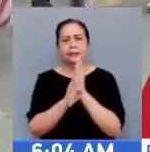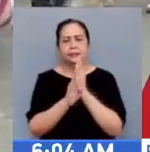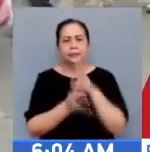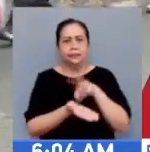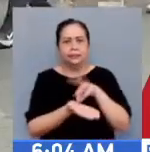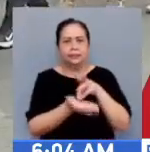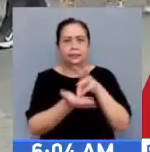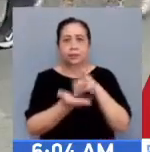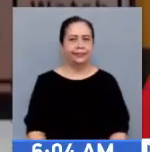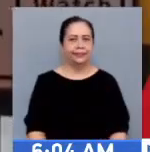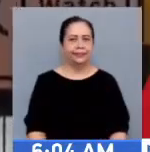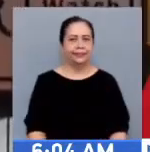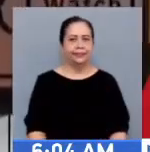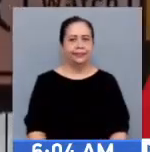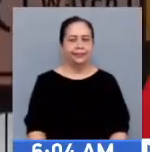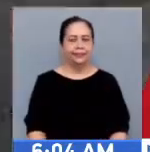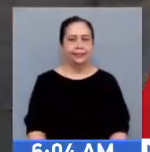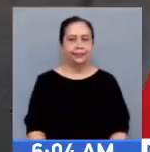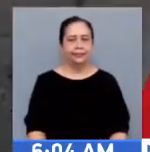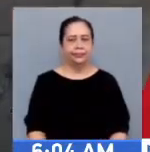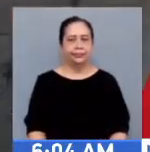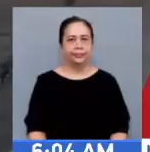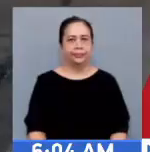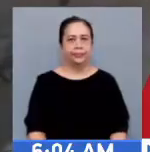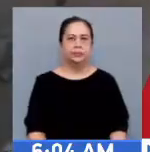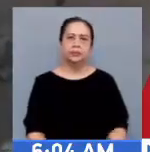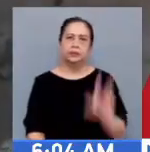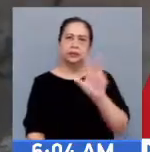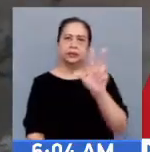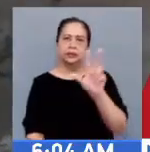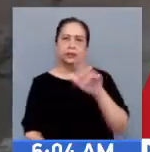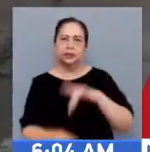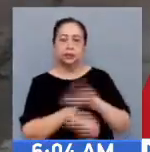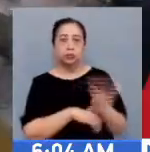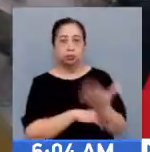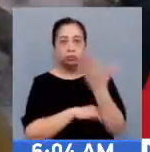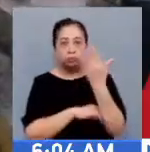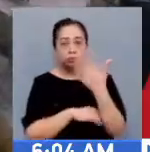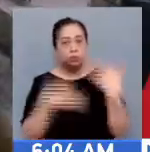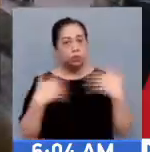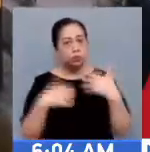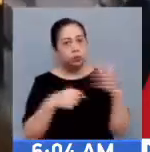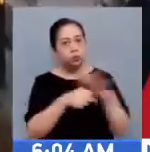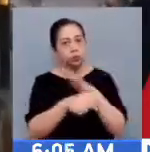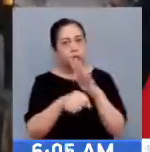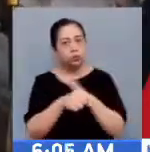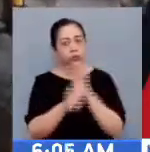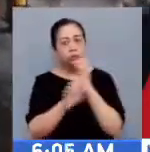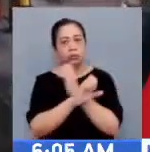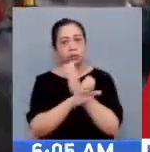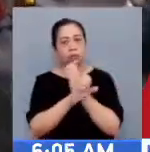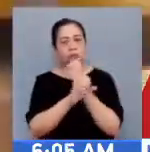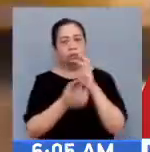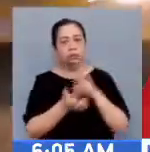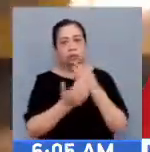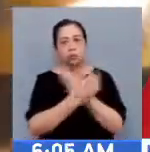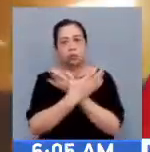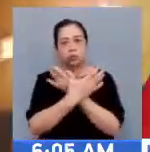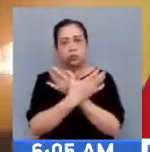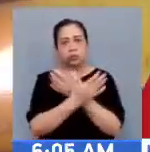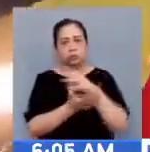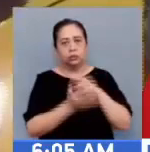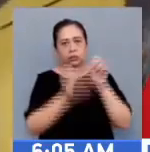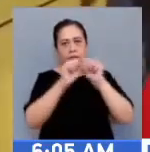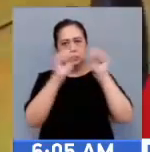pa ring libreng sakay. Pasado alas 3 ng madaling araw pa lang, puno na ang EDSA Carousel Monumento Station ng mga nagmamadaling